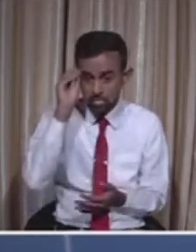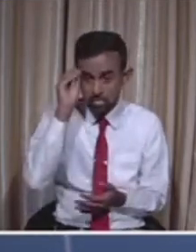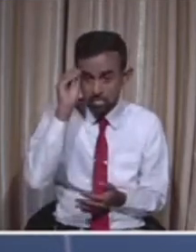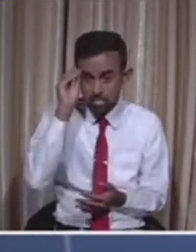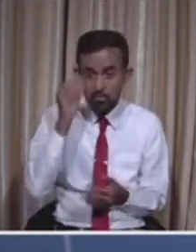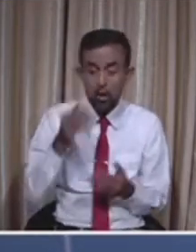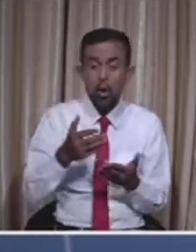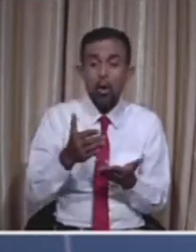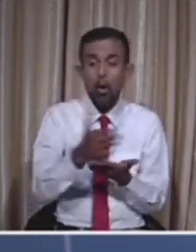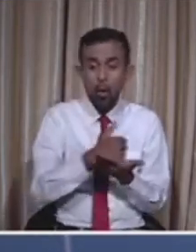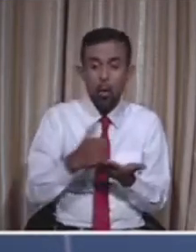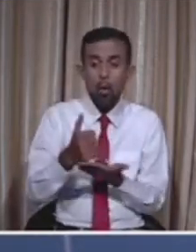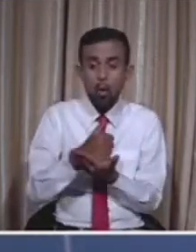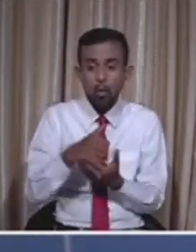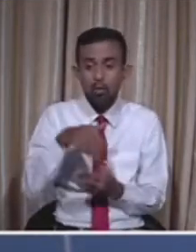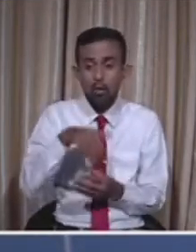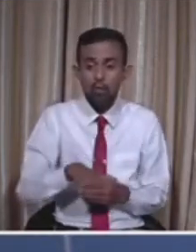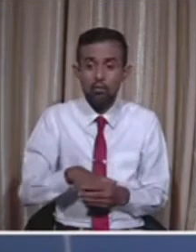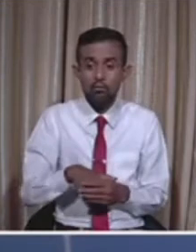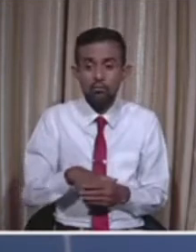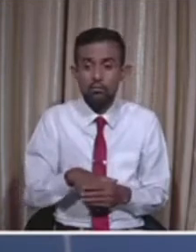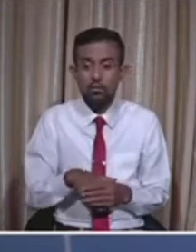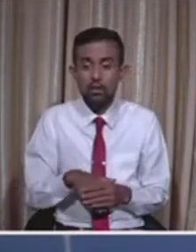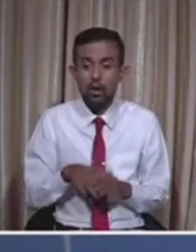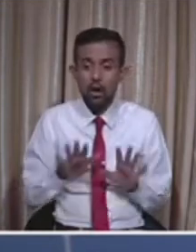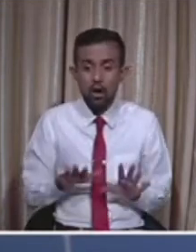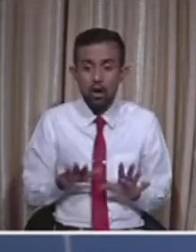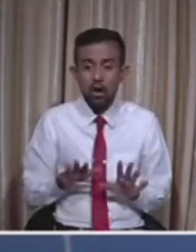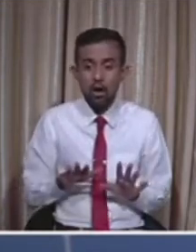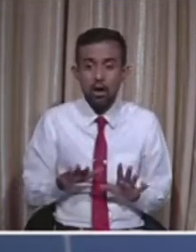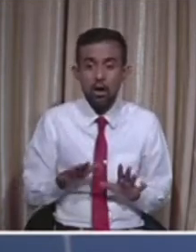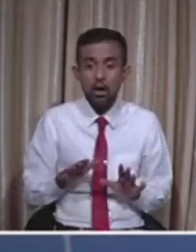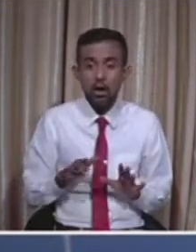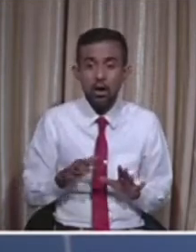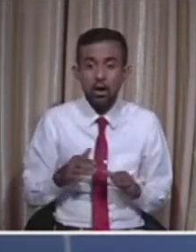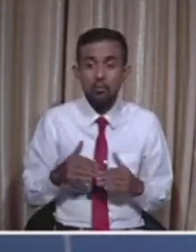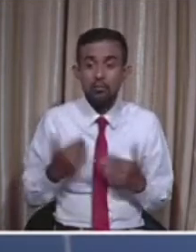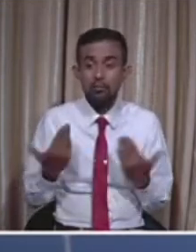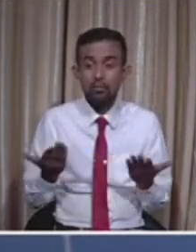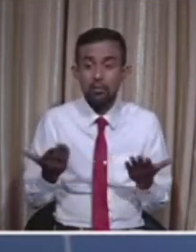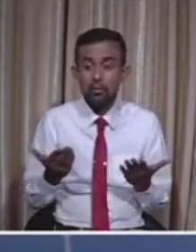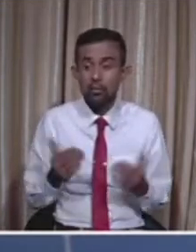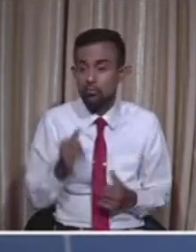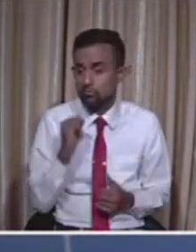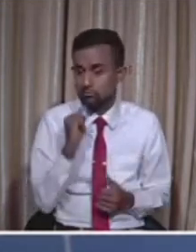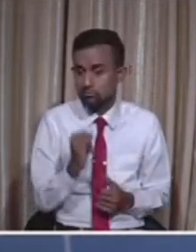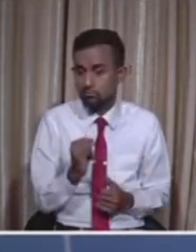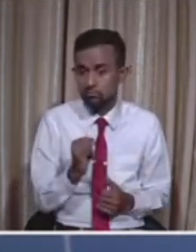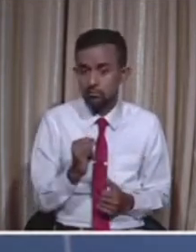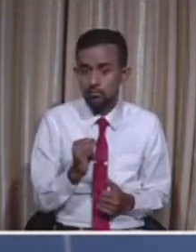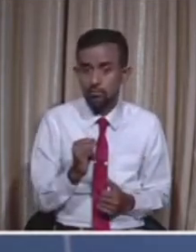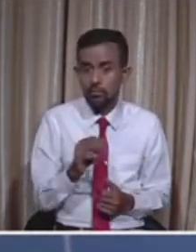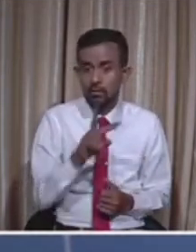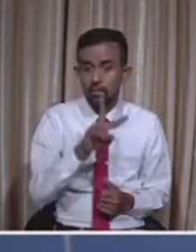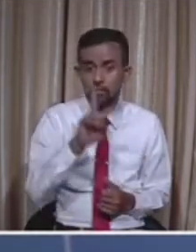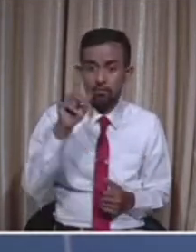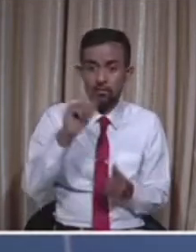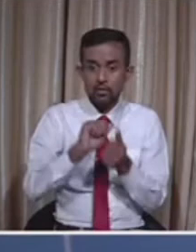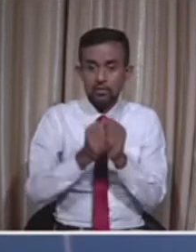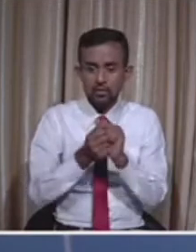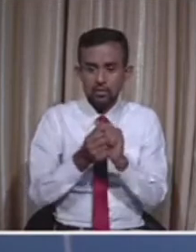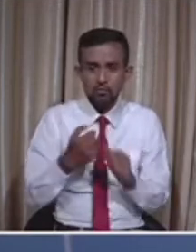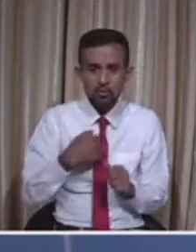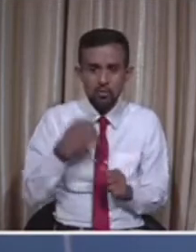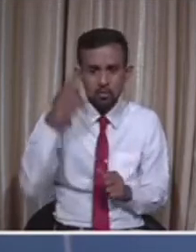අපි කවුරු කවුරුත් මේක ඇතුලේ සෙල්ලම් කරද්දි අපි විරුද්ධ කරන්න හොඳ නැහැ. මොකද ඇත්තටම අර 21 වෙනි සංශෝධනයේ මට